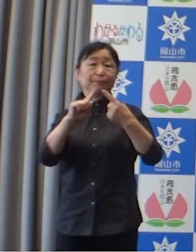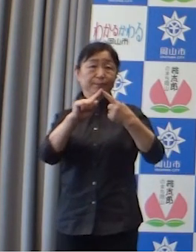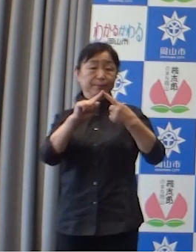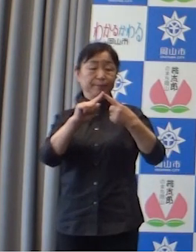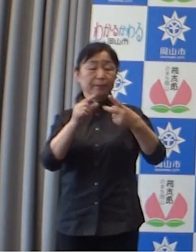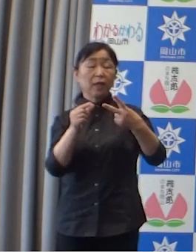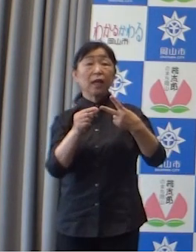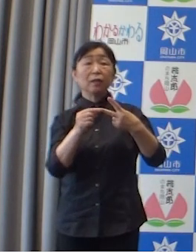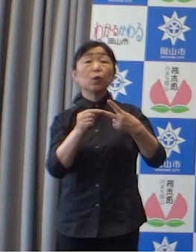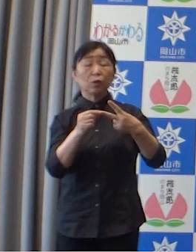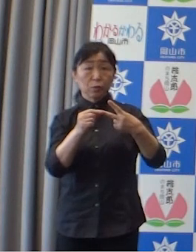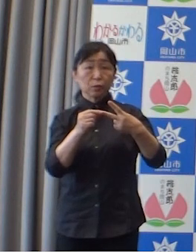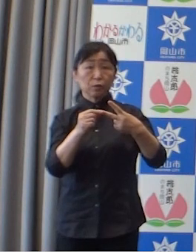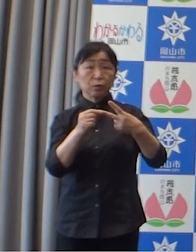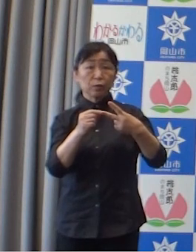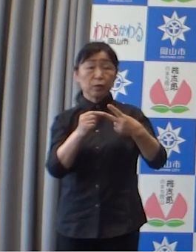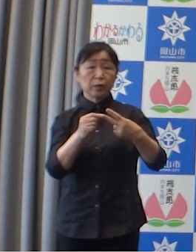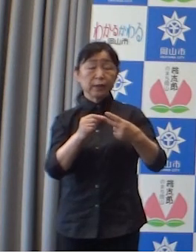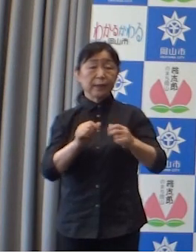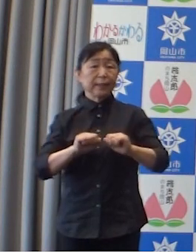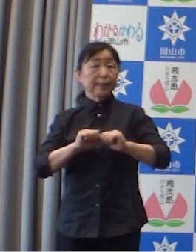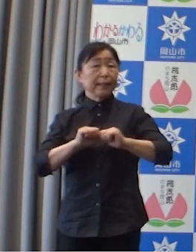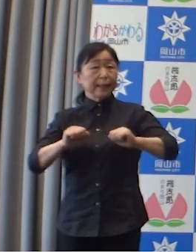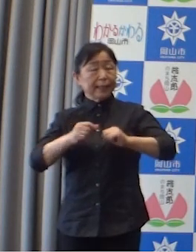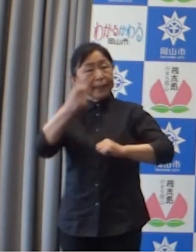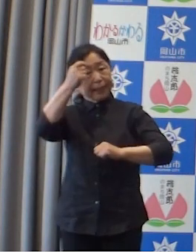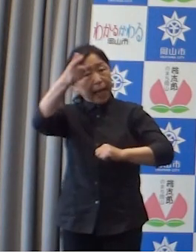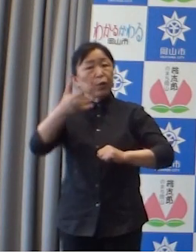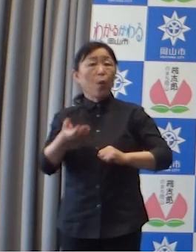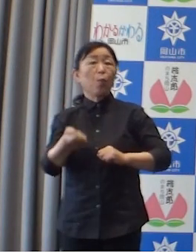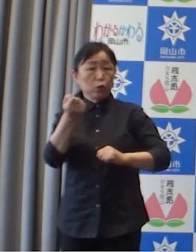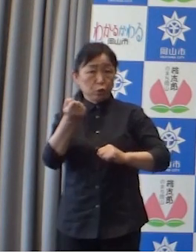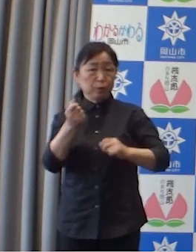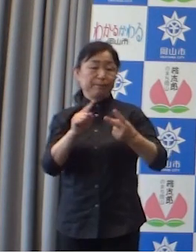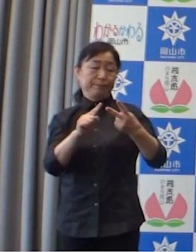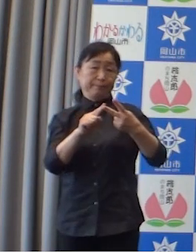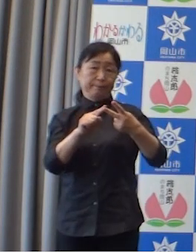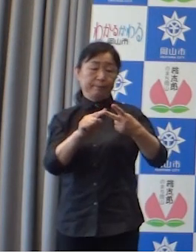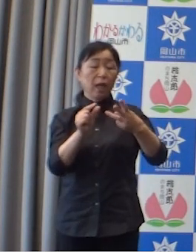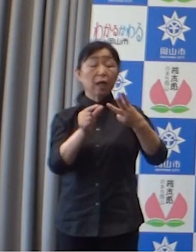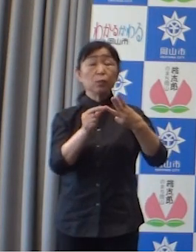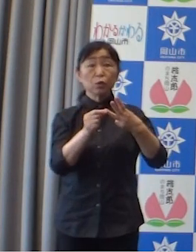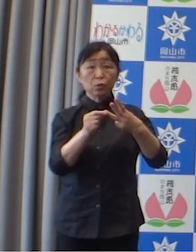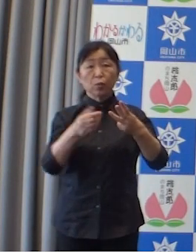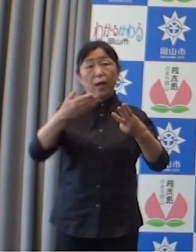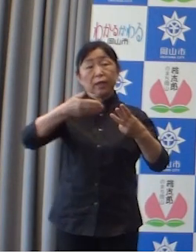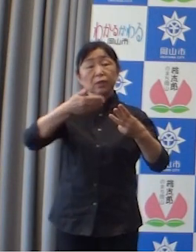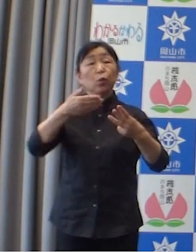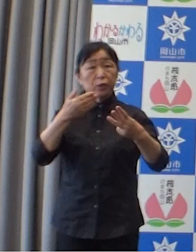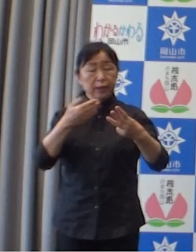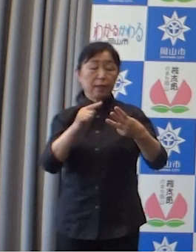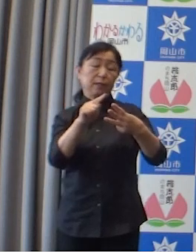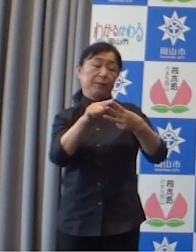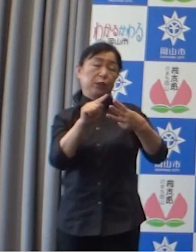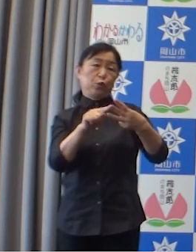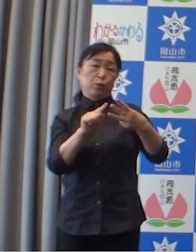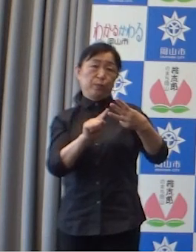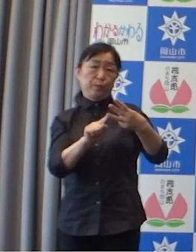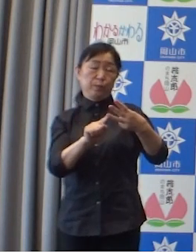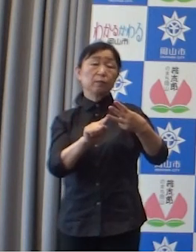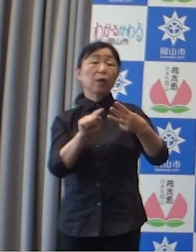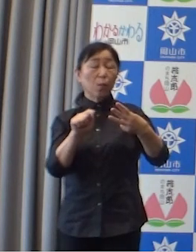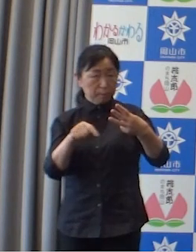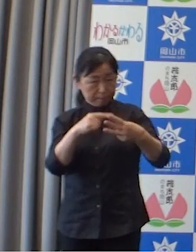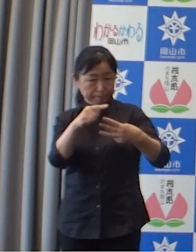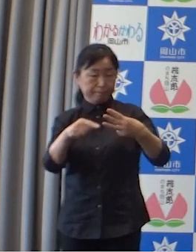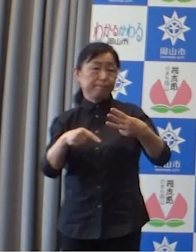が生きがいを持つ、もう一つが食事、こういう3つの要素が